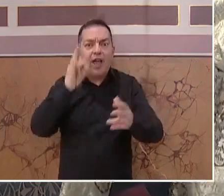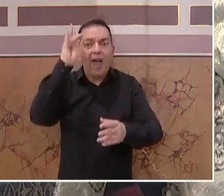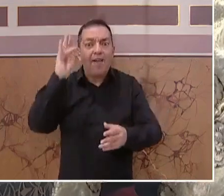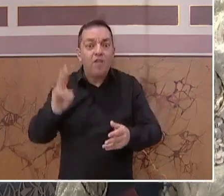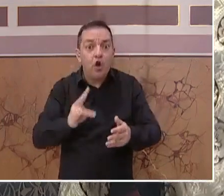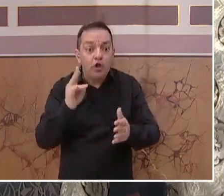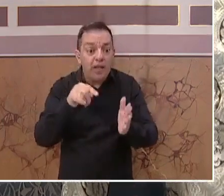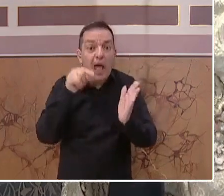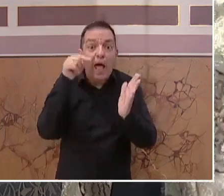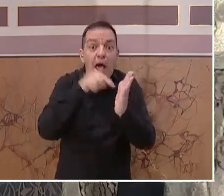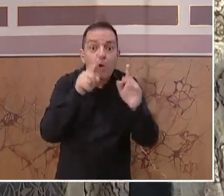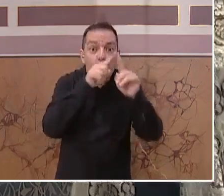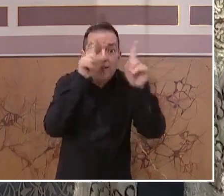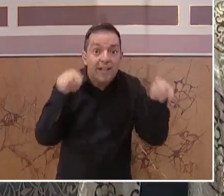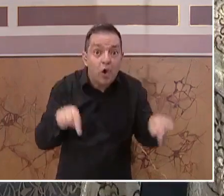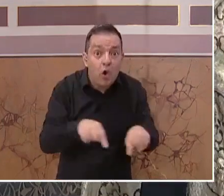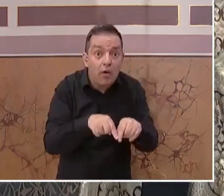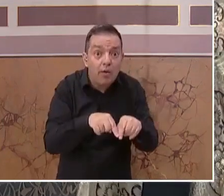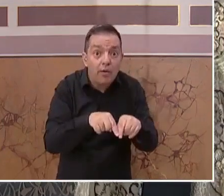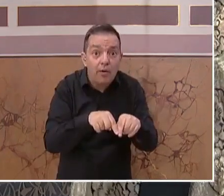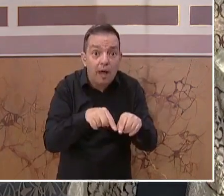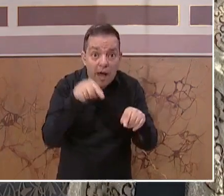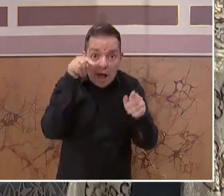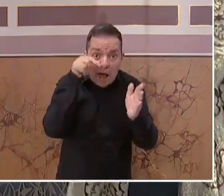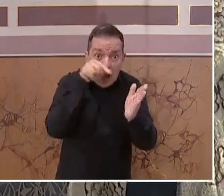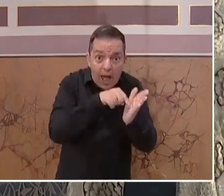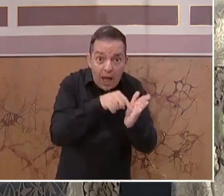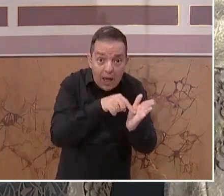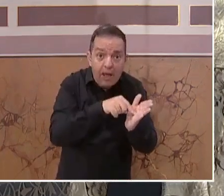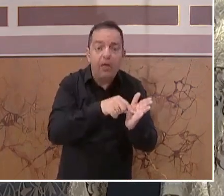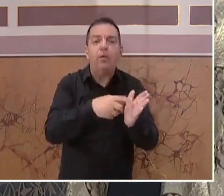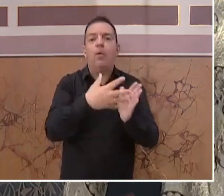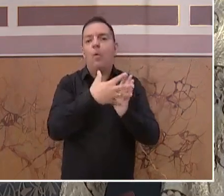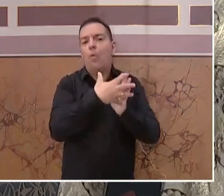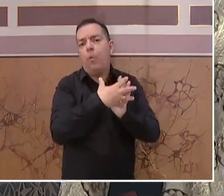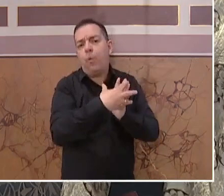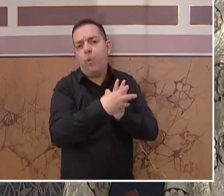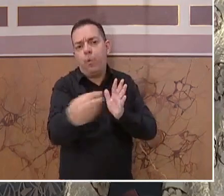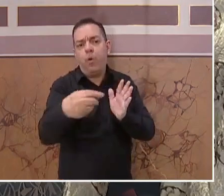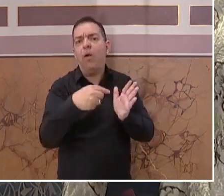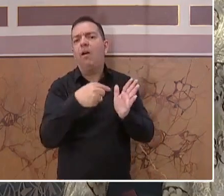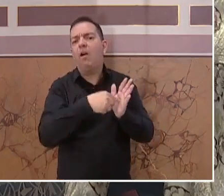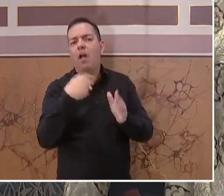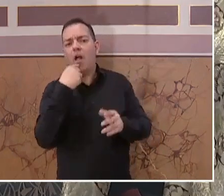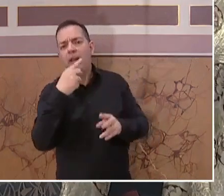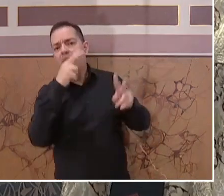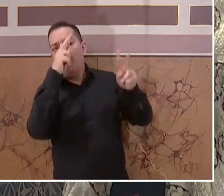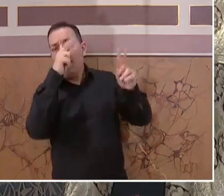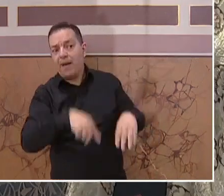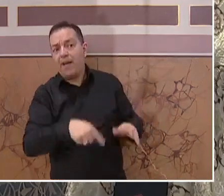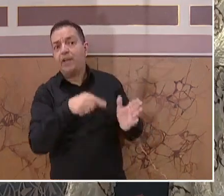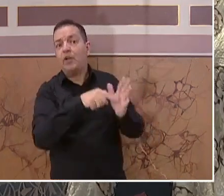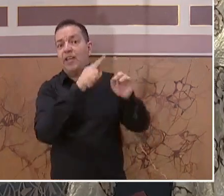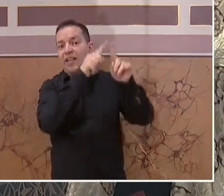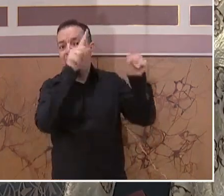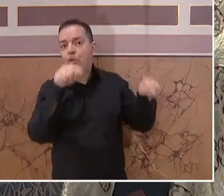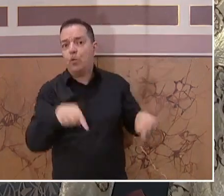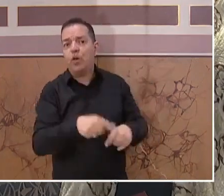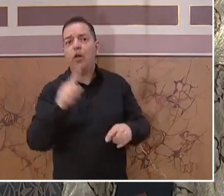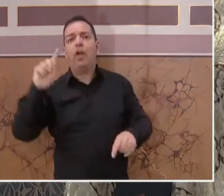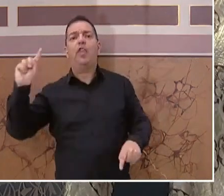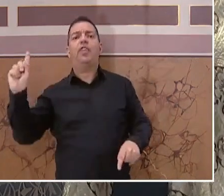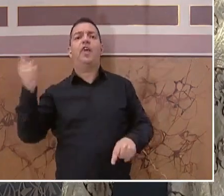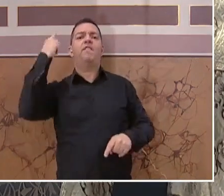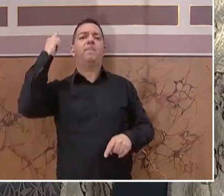της εικόνος γίνεται αφορμή για να χαρακτηριστεί η εικόνα αυτή ως